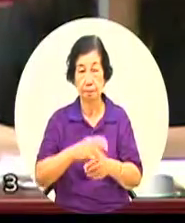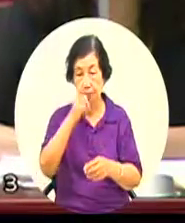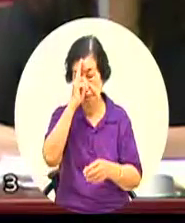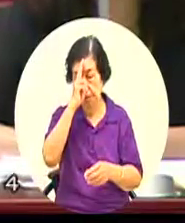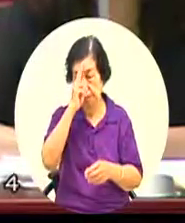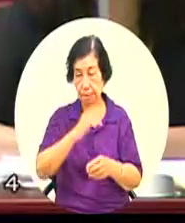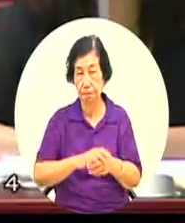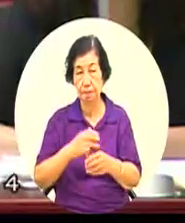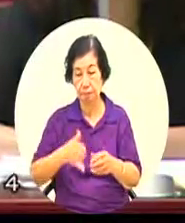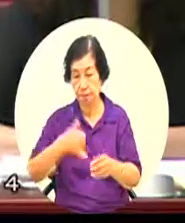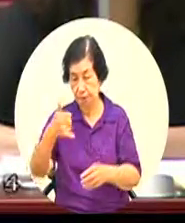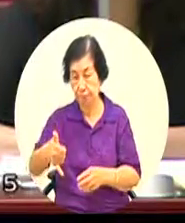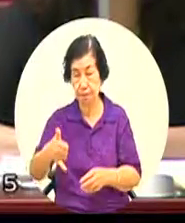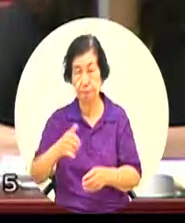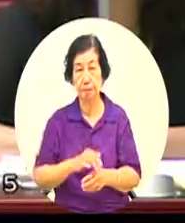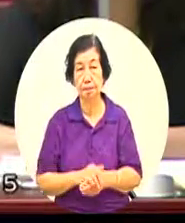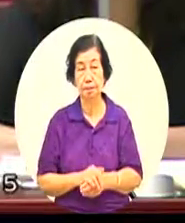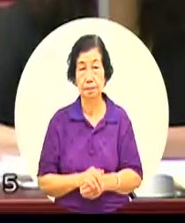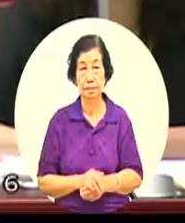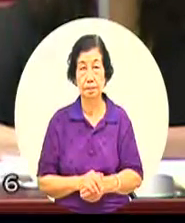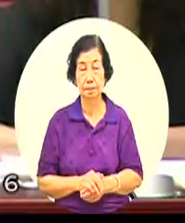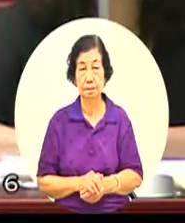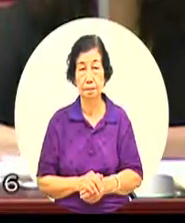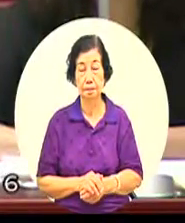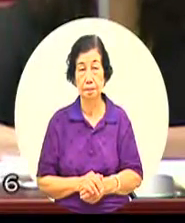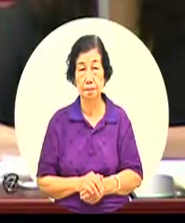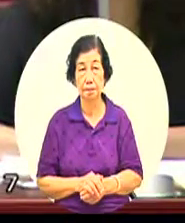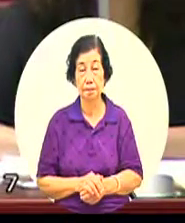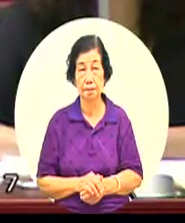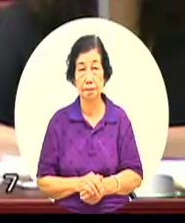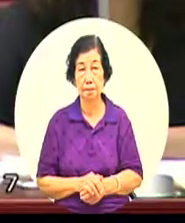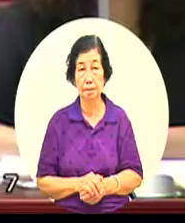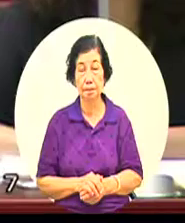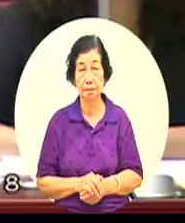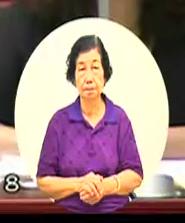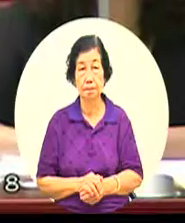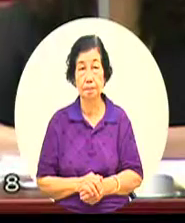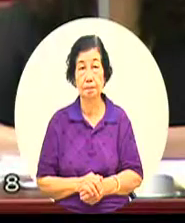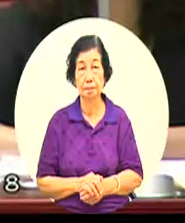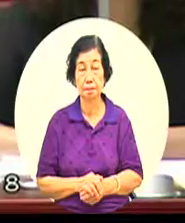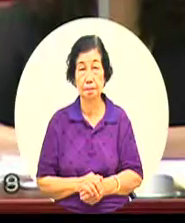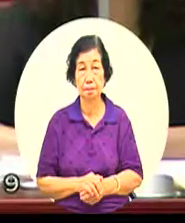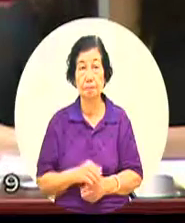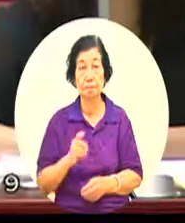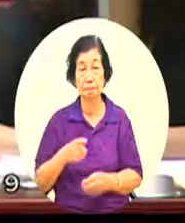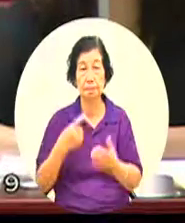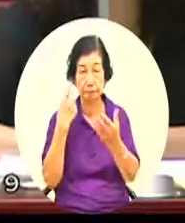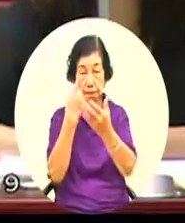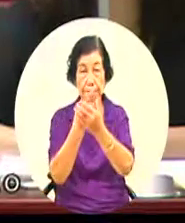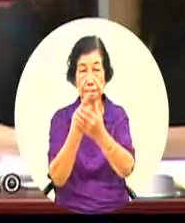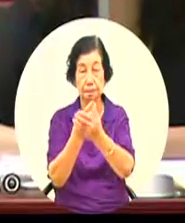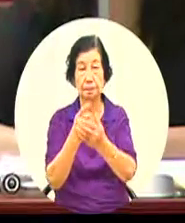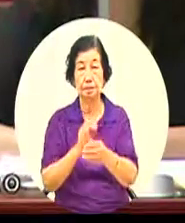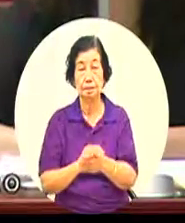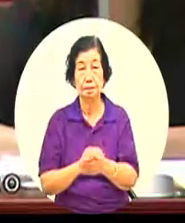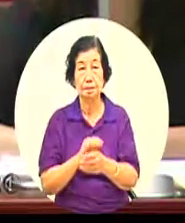那里， 然后中午底下去香啦， 对，因为他需要记录。每一年他们这样的祭典，他都需要去记录。 我